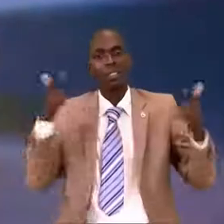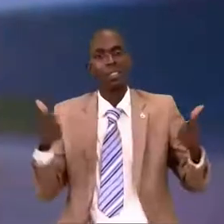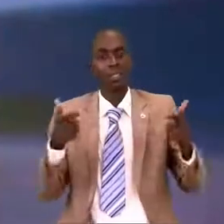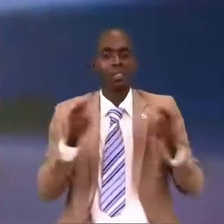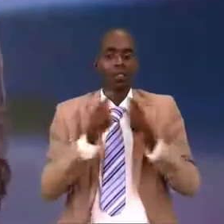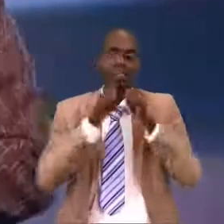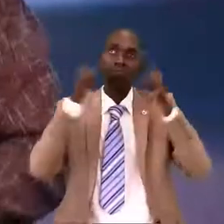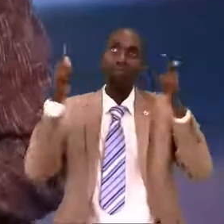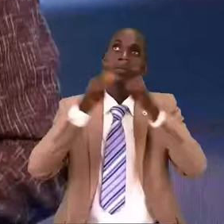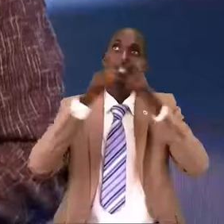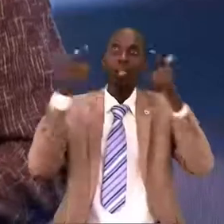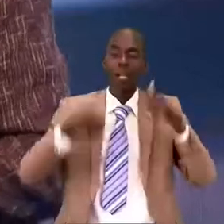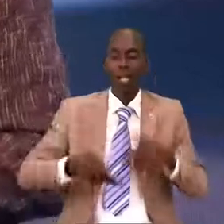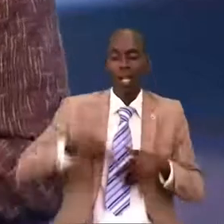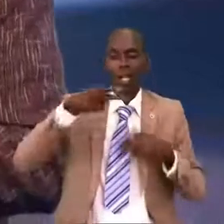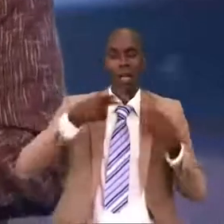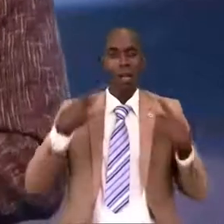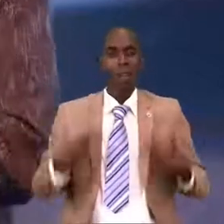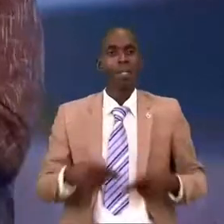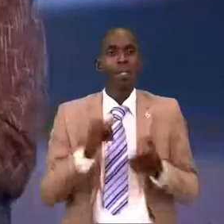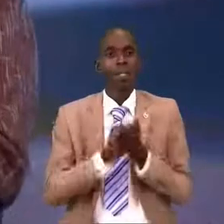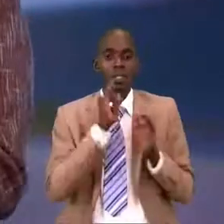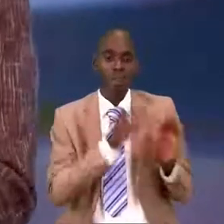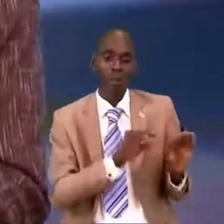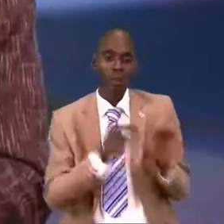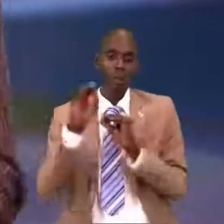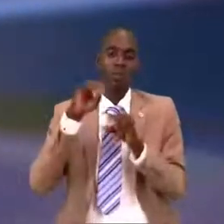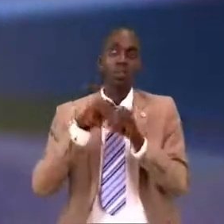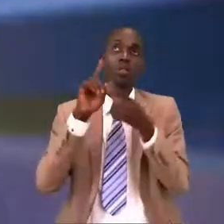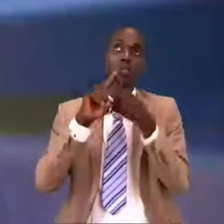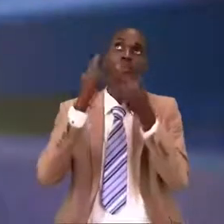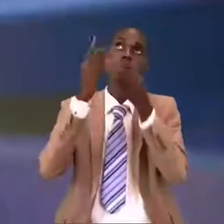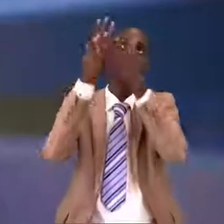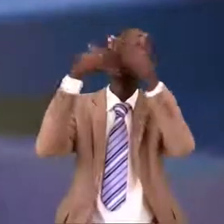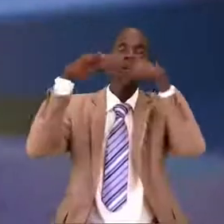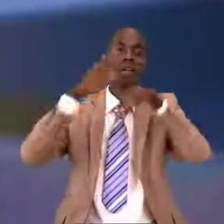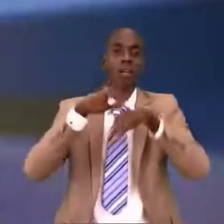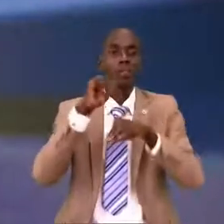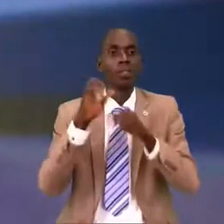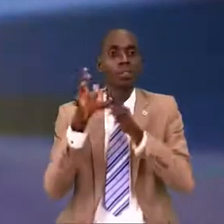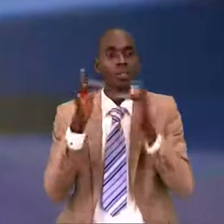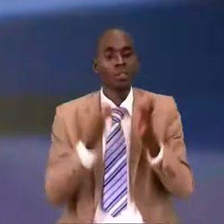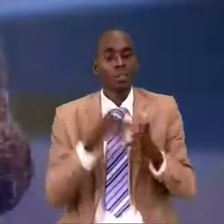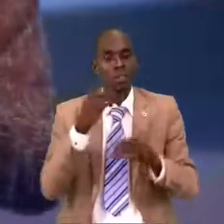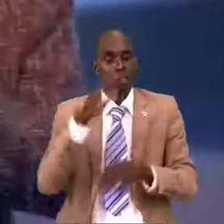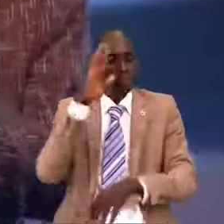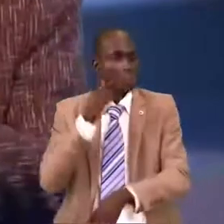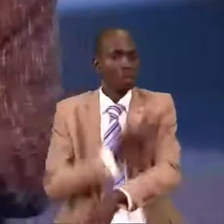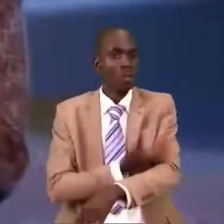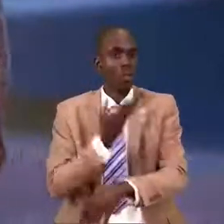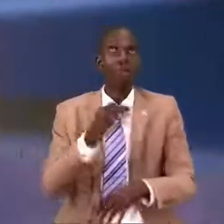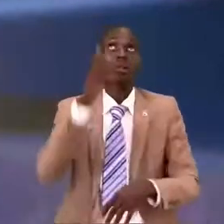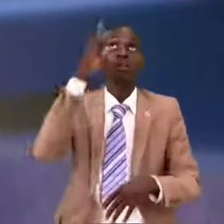Jésus, le Fils de Dieu, demeurons fermes dans la foi que nous professons. Verset 15. Verset